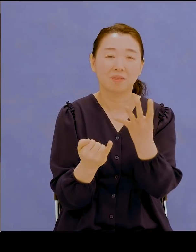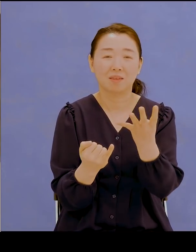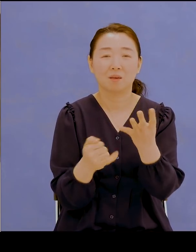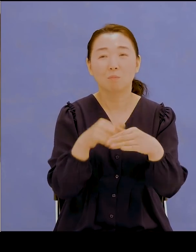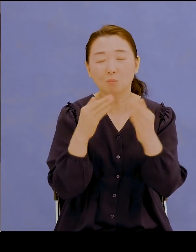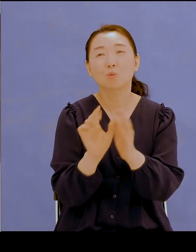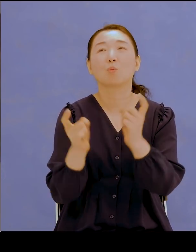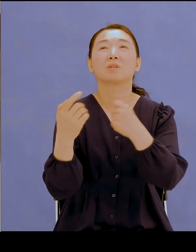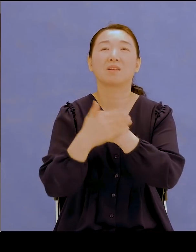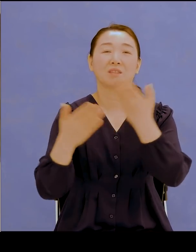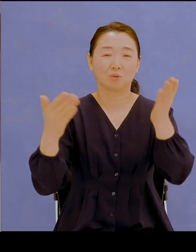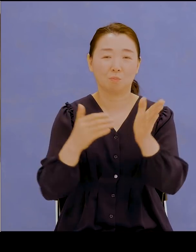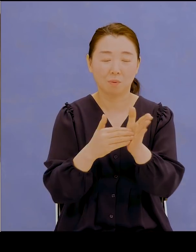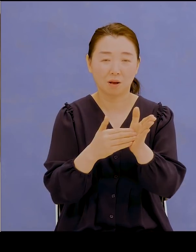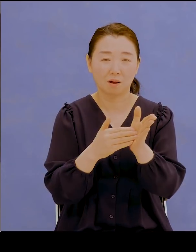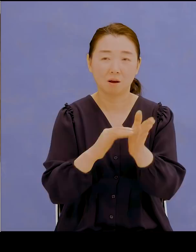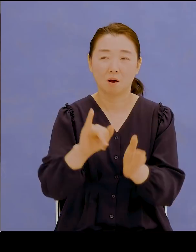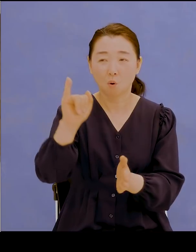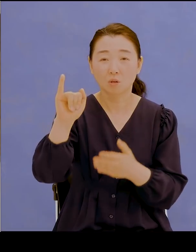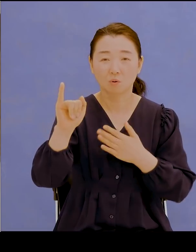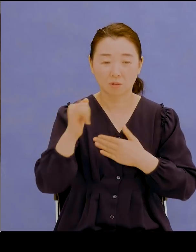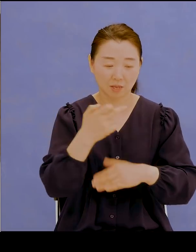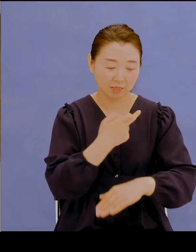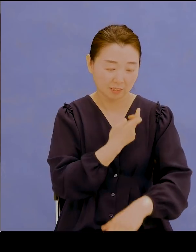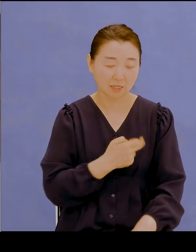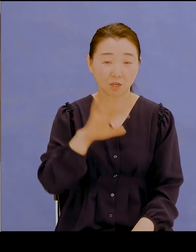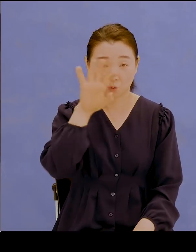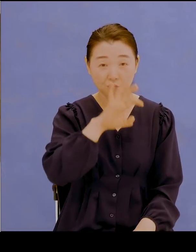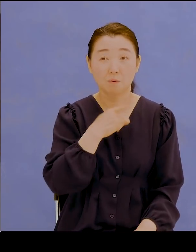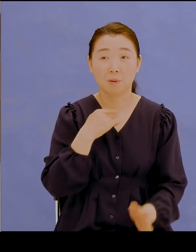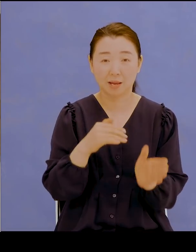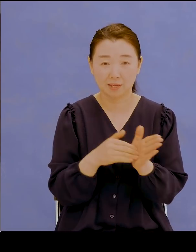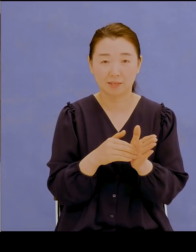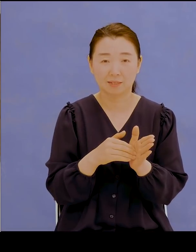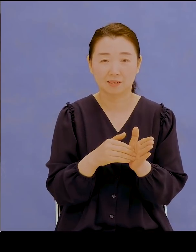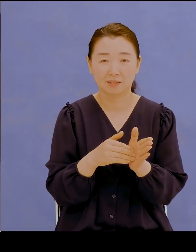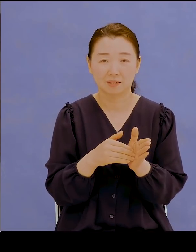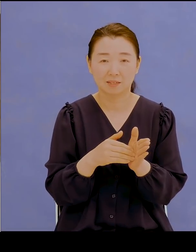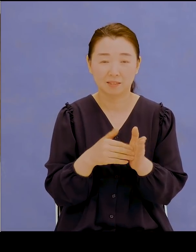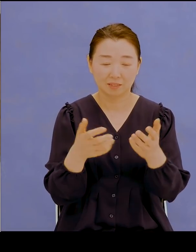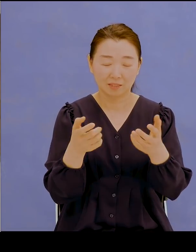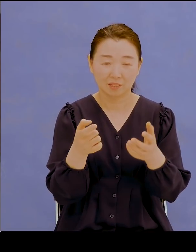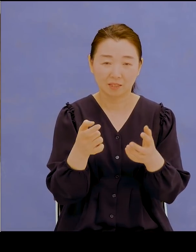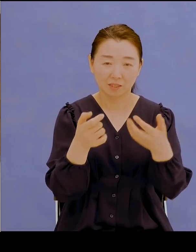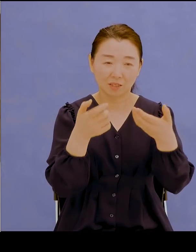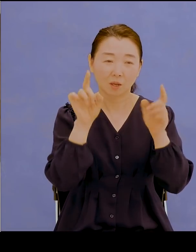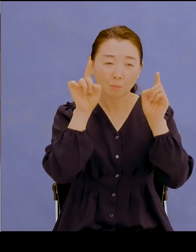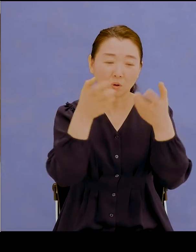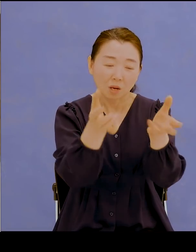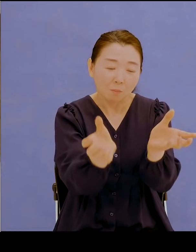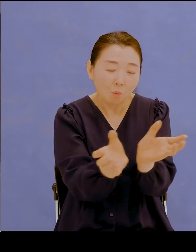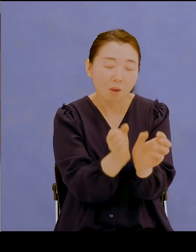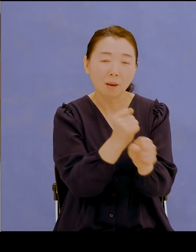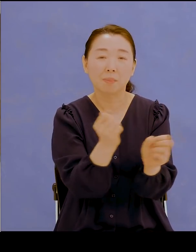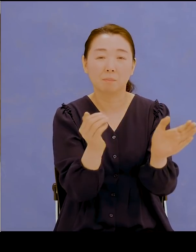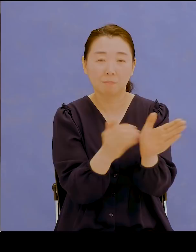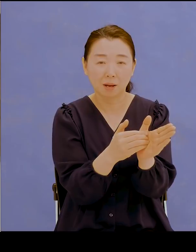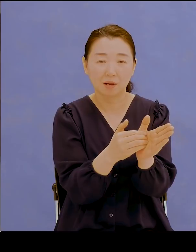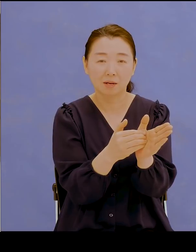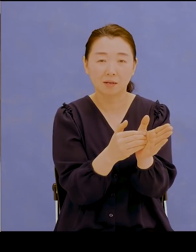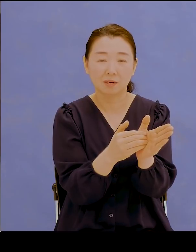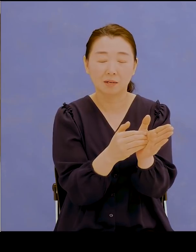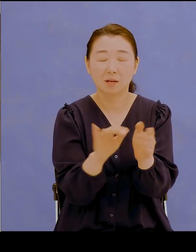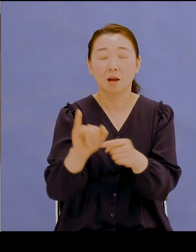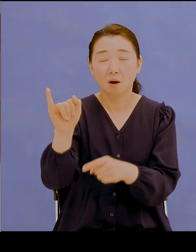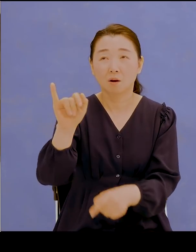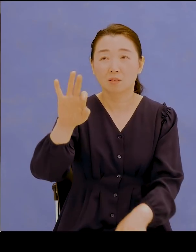예. 그러면서 언니랑 저랑 제자훈련을 하면서 이제 셀을 같이 네. 만들었어요. 그래서 네. 언니는